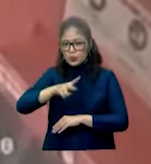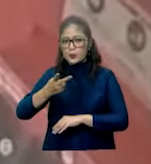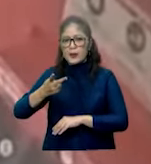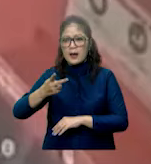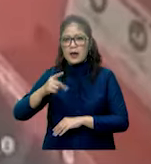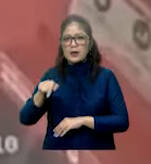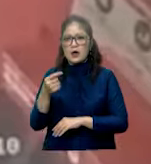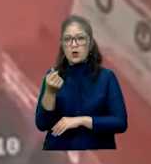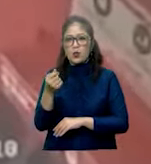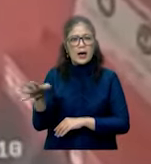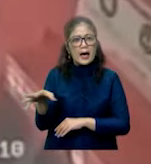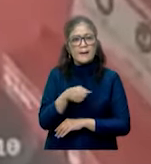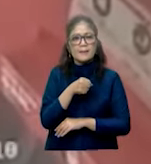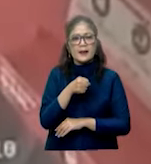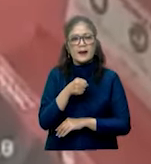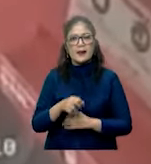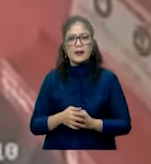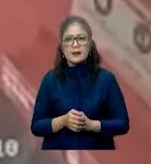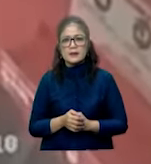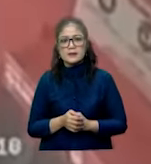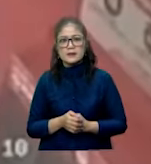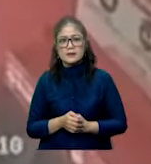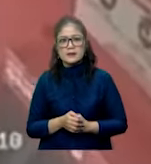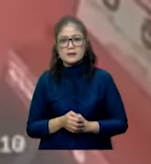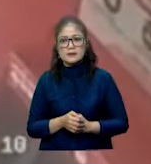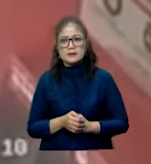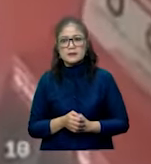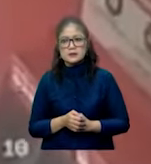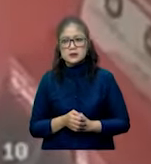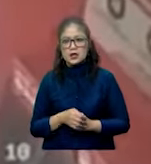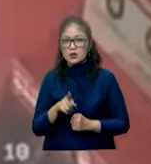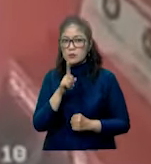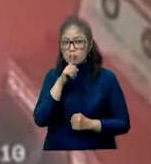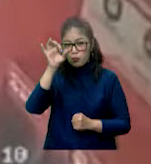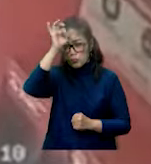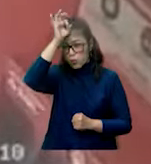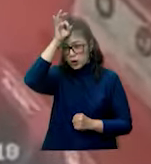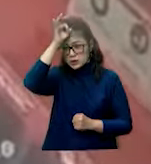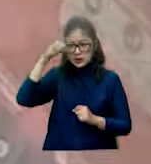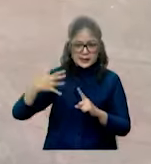menguras uang yang tersimpan di dalam rekening korban. Polisi masih mengejar kedua pelaku.